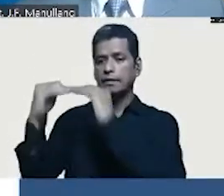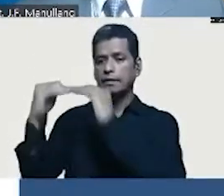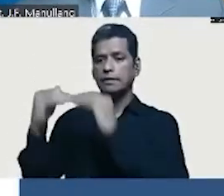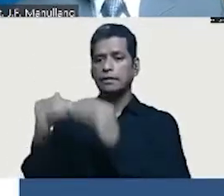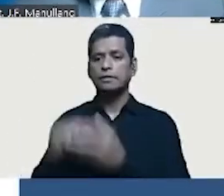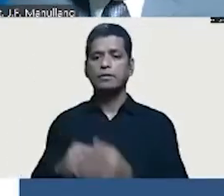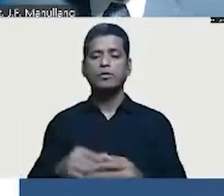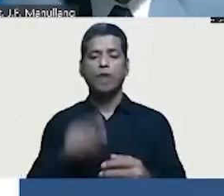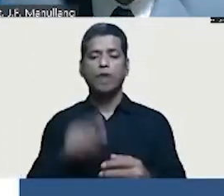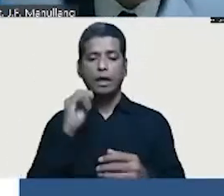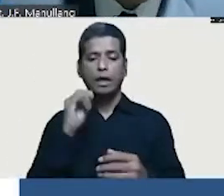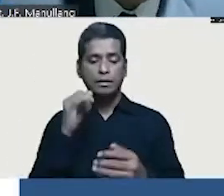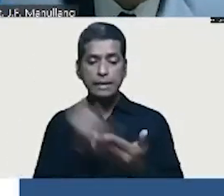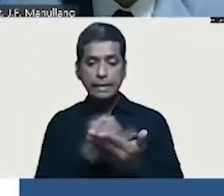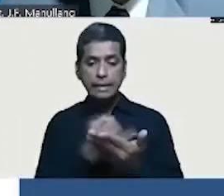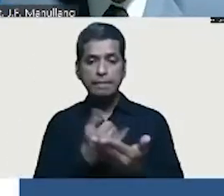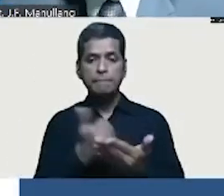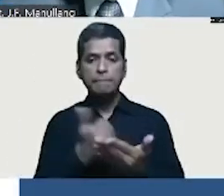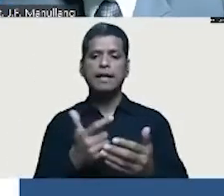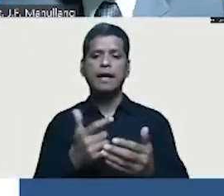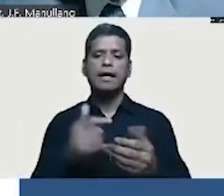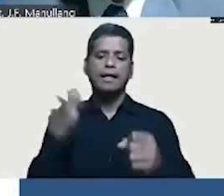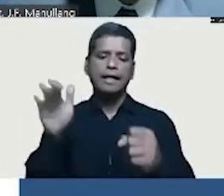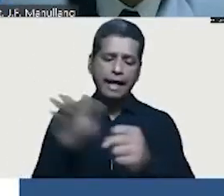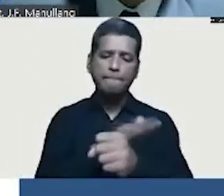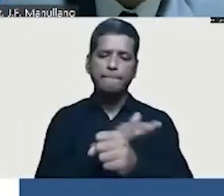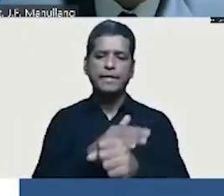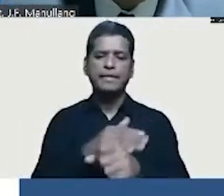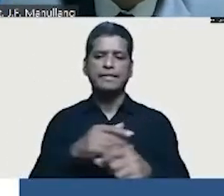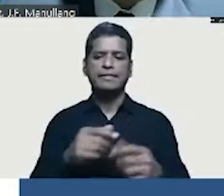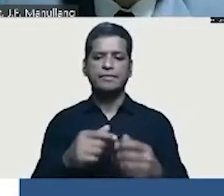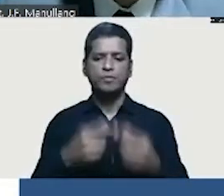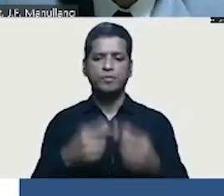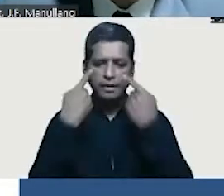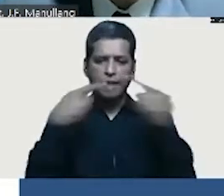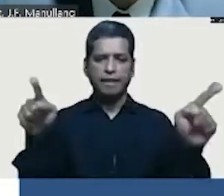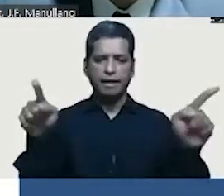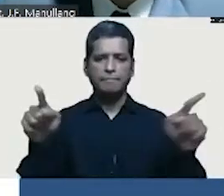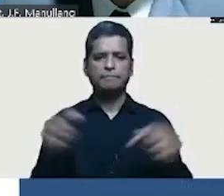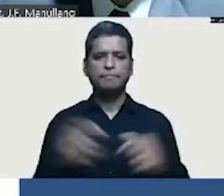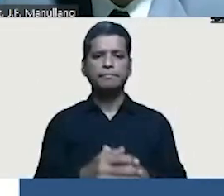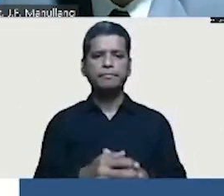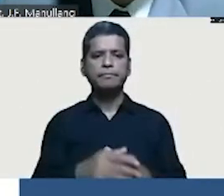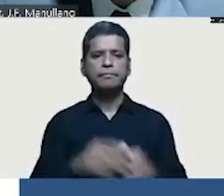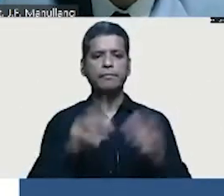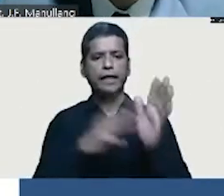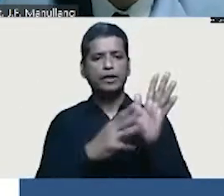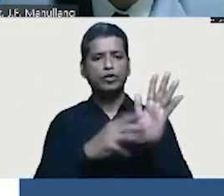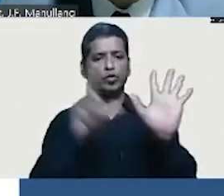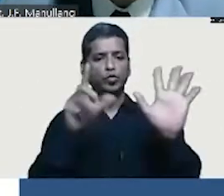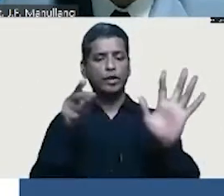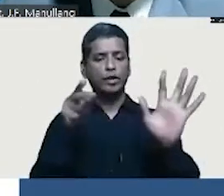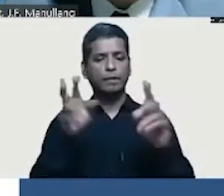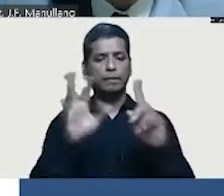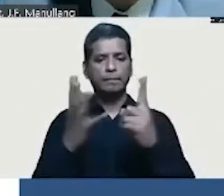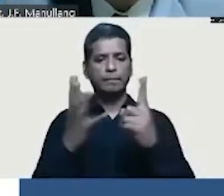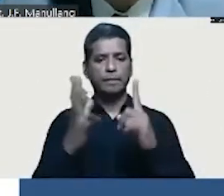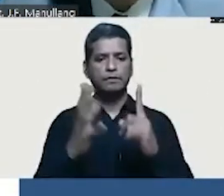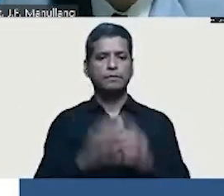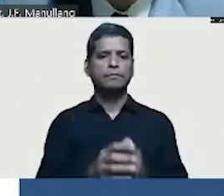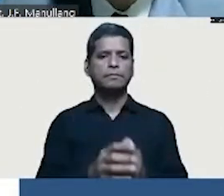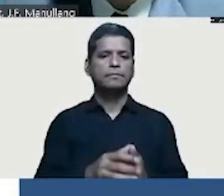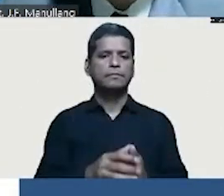tidak harus dikenakan dan juga tentunya Yesus berkata waspadalah terhadap nabi-nabi palsu Hai yang datang